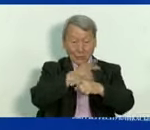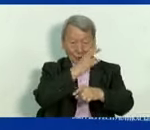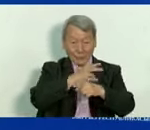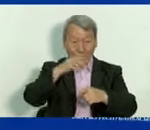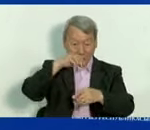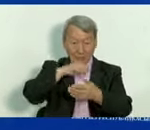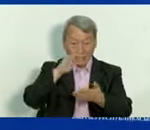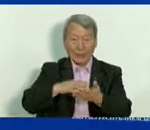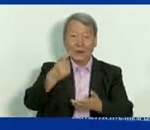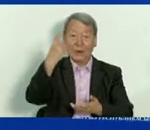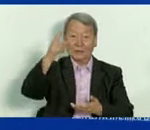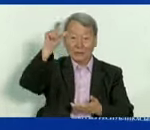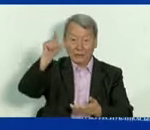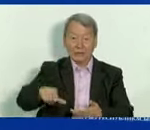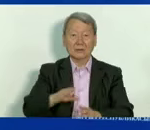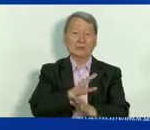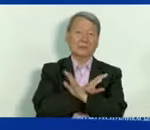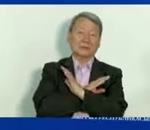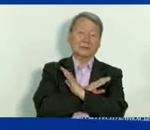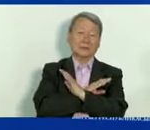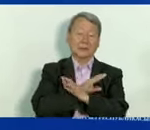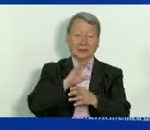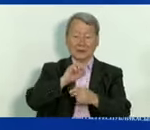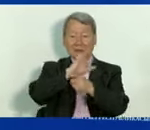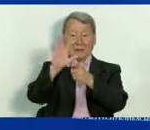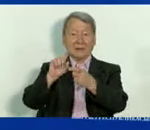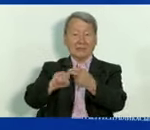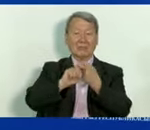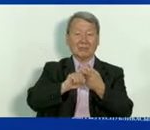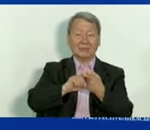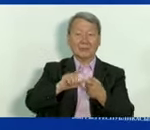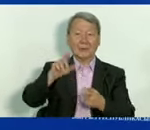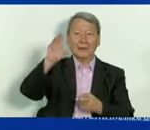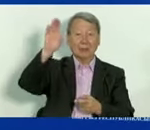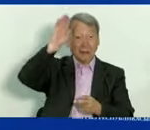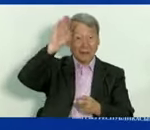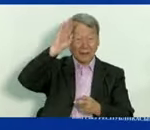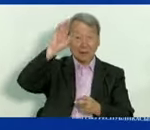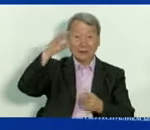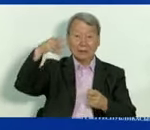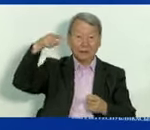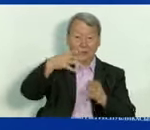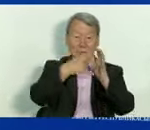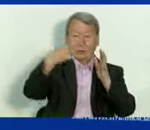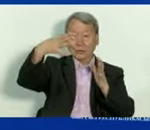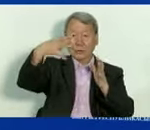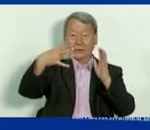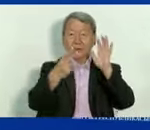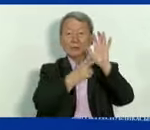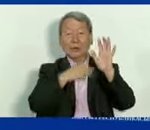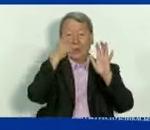сутки зарегистрирован еще один случай смерти от коронавирусной инфекции. Мужчина 1947 года